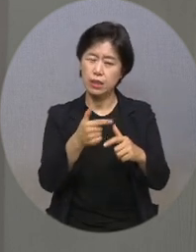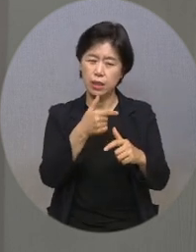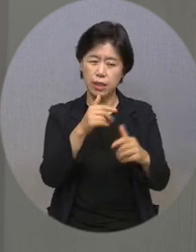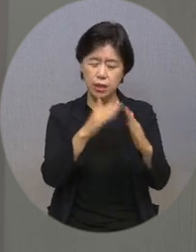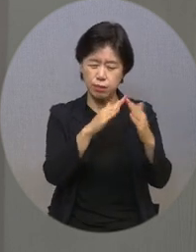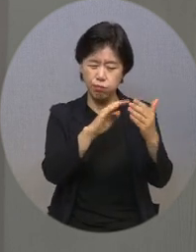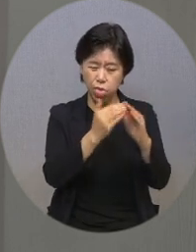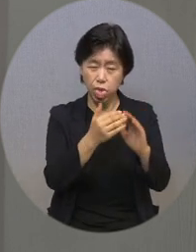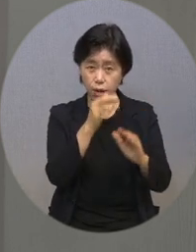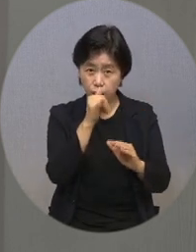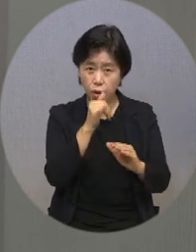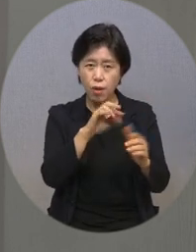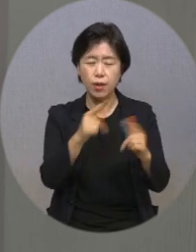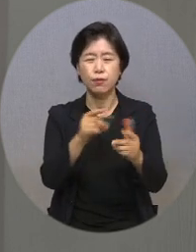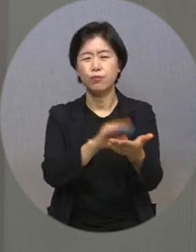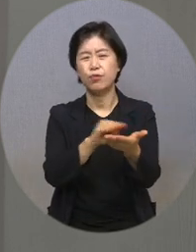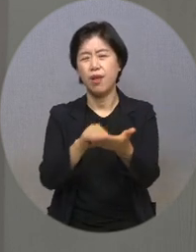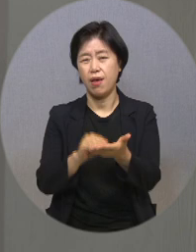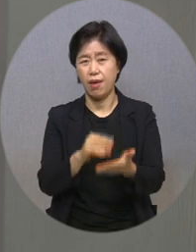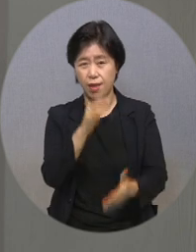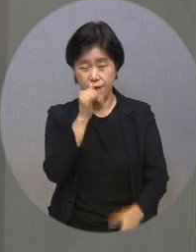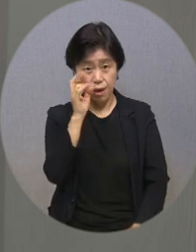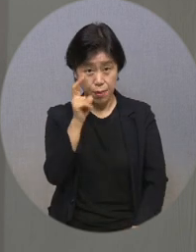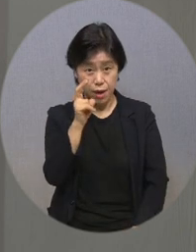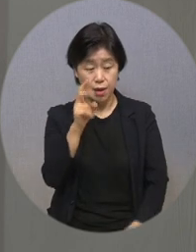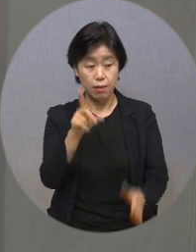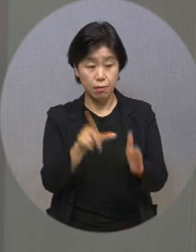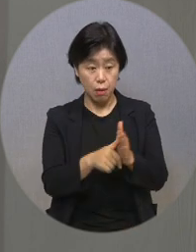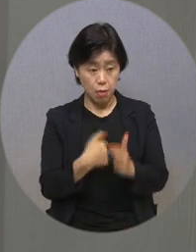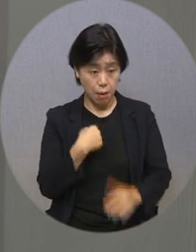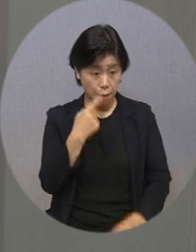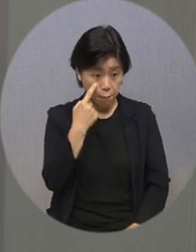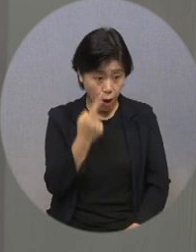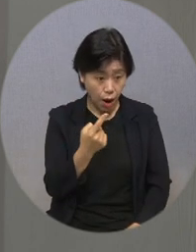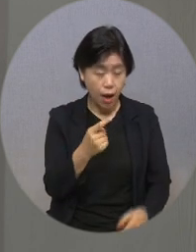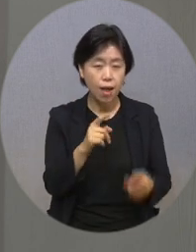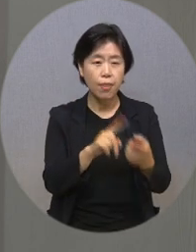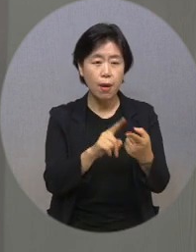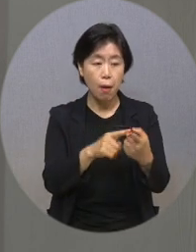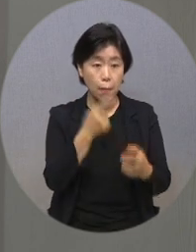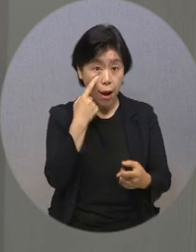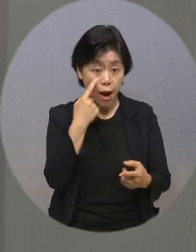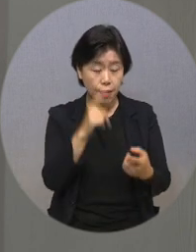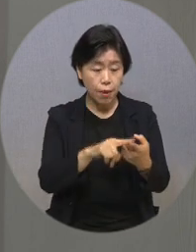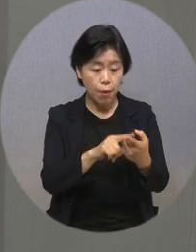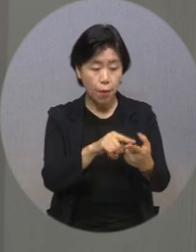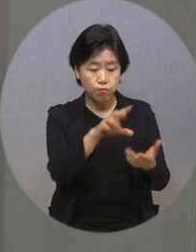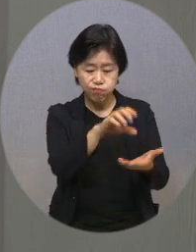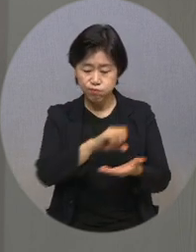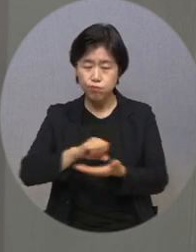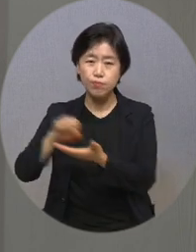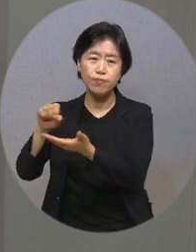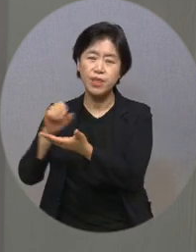그런 아이들이 있을 경우에 빨리 제보를 해주셔가지고 각 전문 기관에서 서비스를